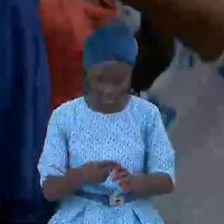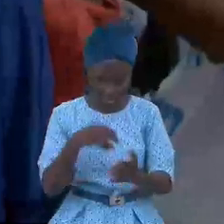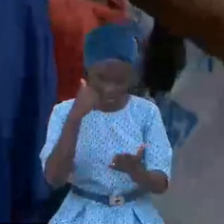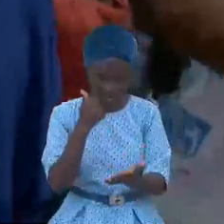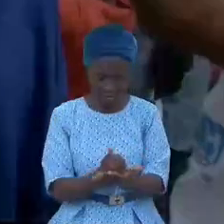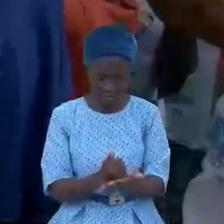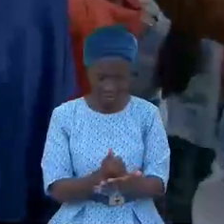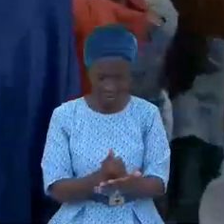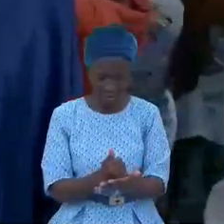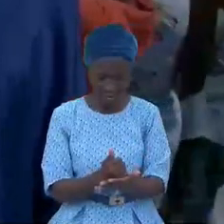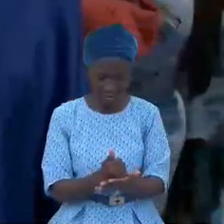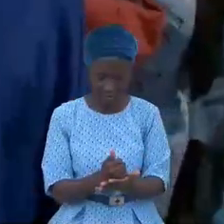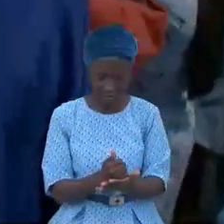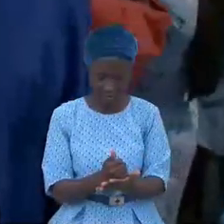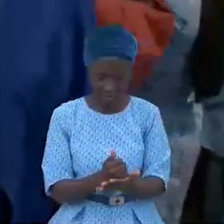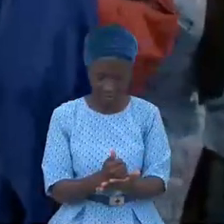Jésus.